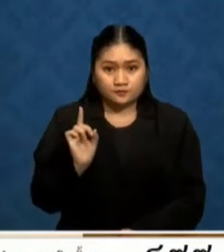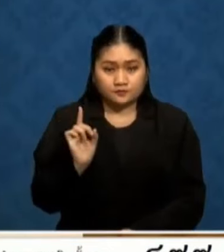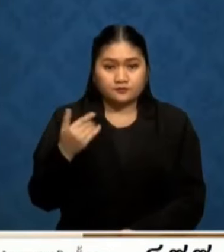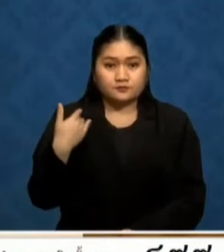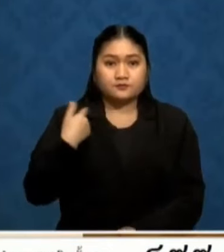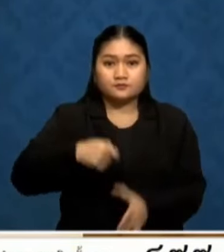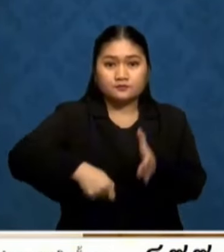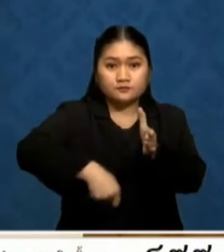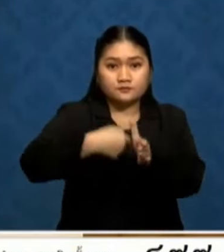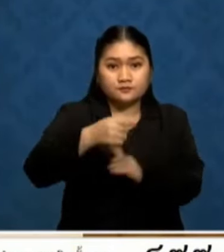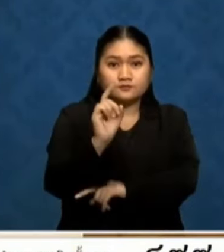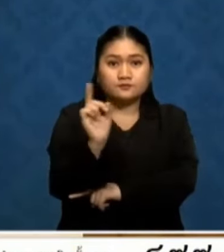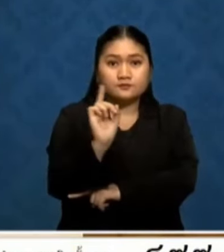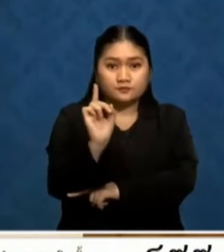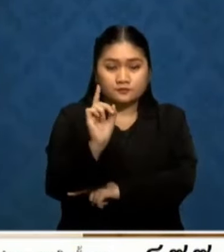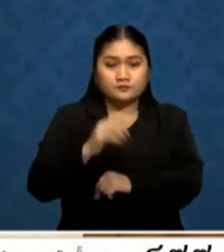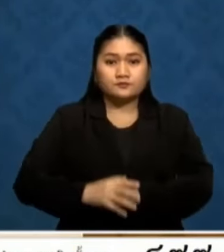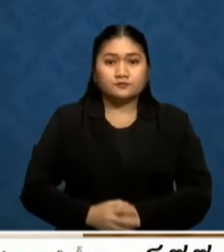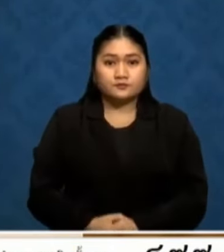หลัการและเหตุผลดันี้